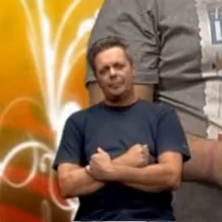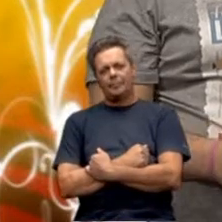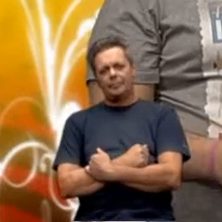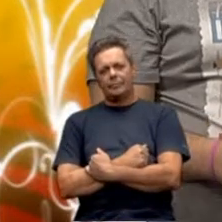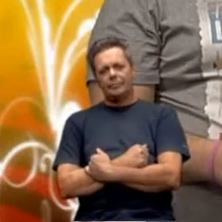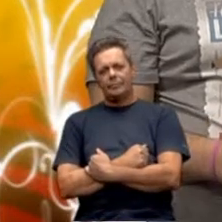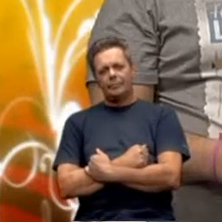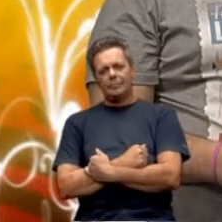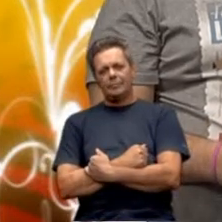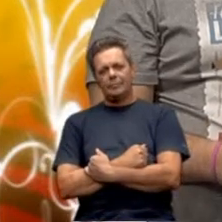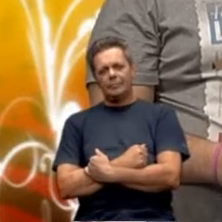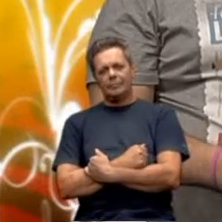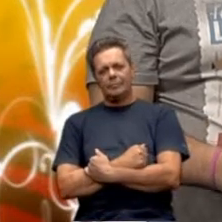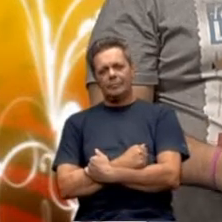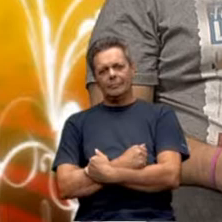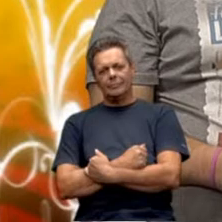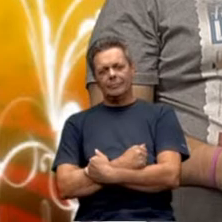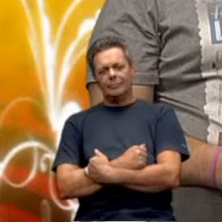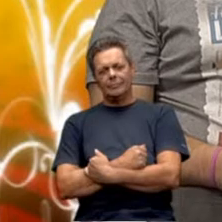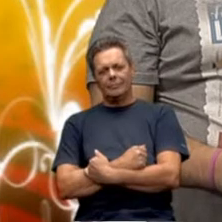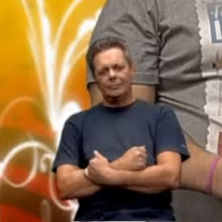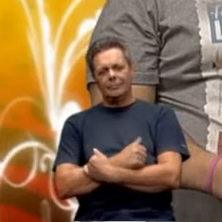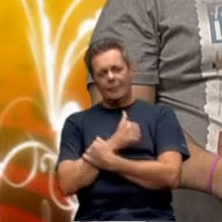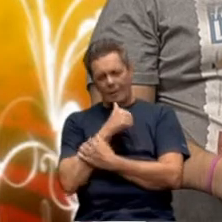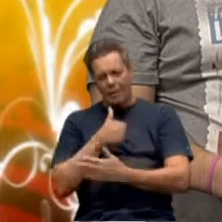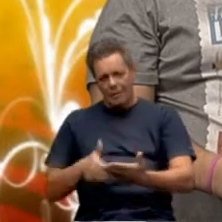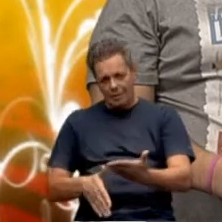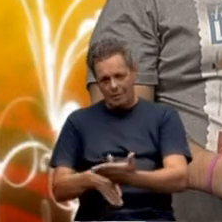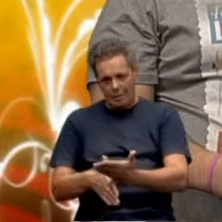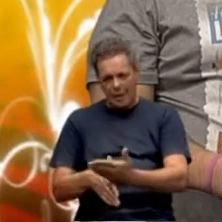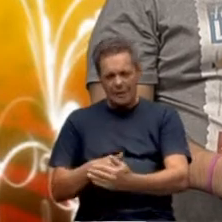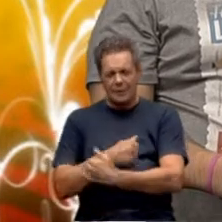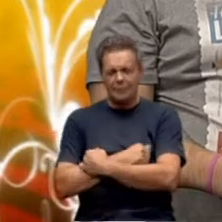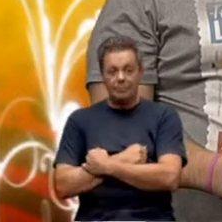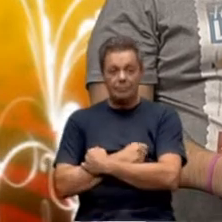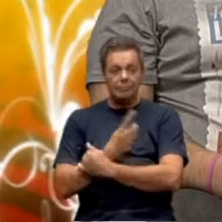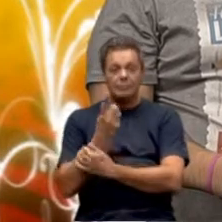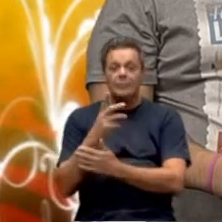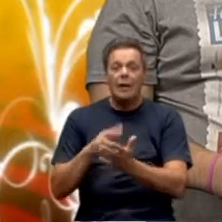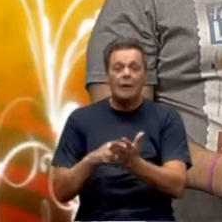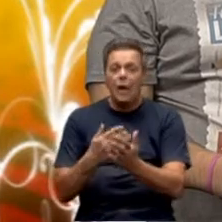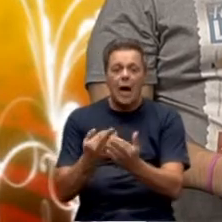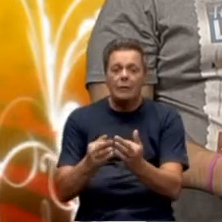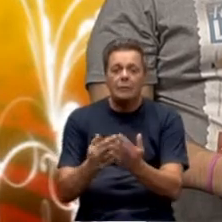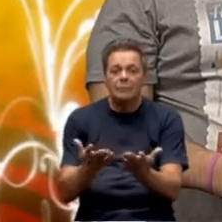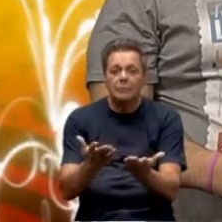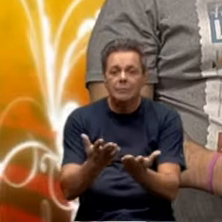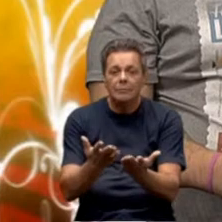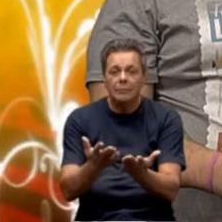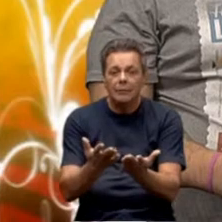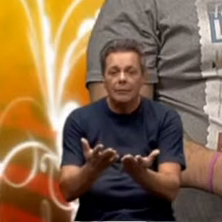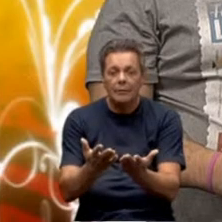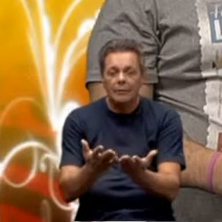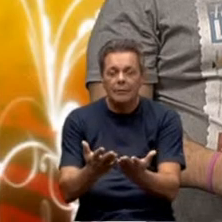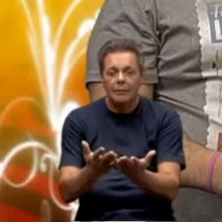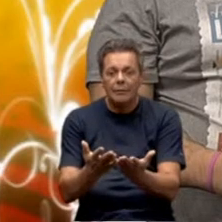da ćete dalje napredovati. Da ćemo dalje napredovati i pomagati. Evo, Ivona, rekli su mi da sam probila termin. Što da ste?